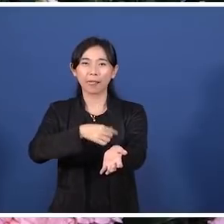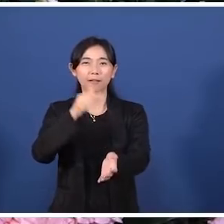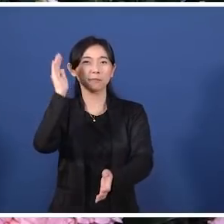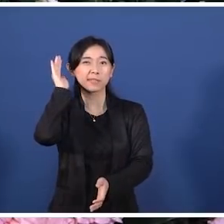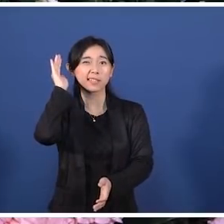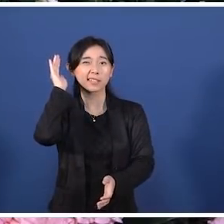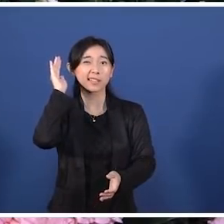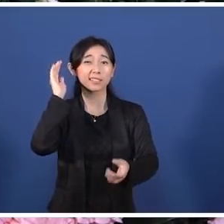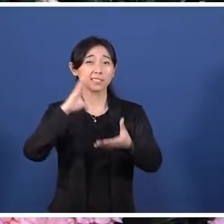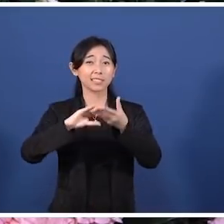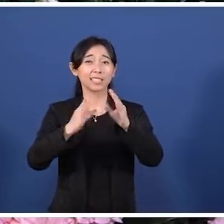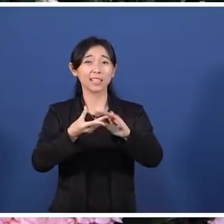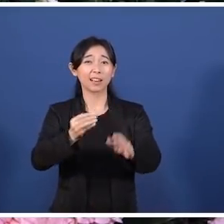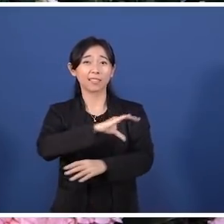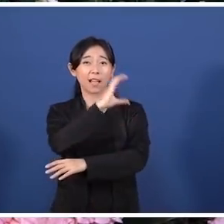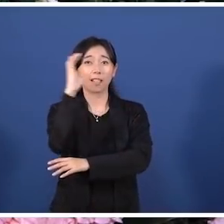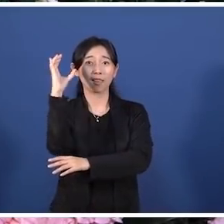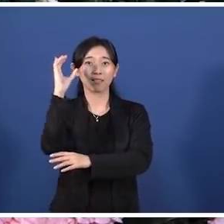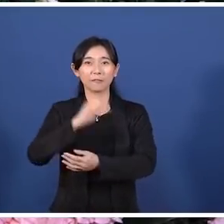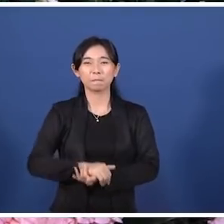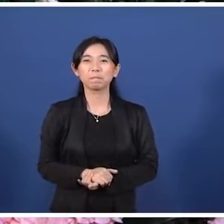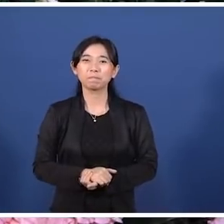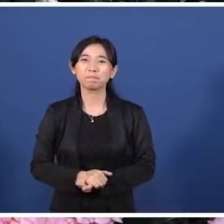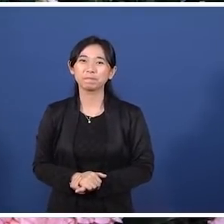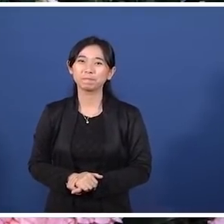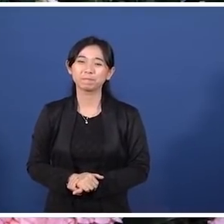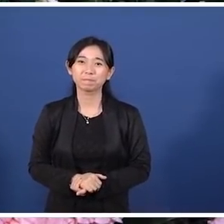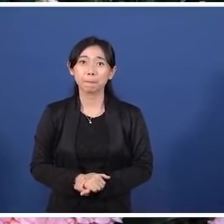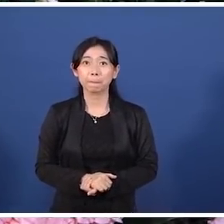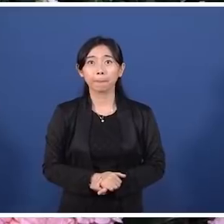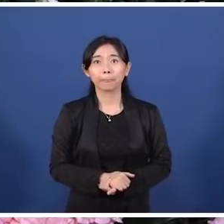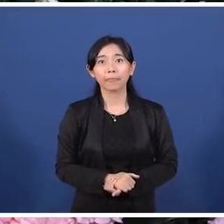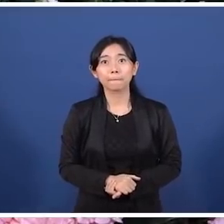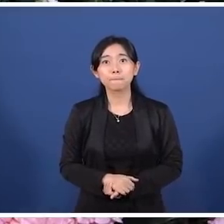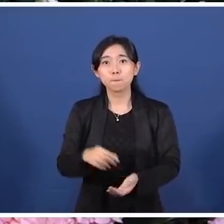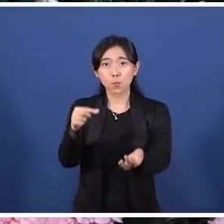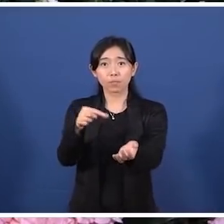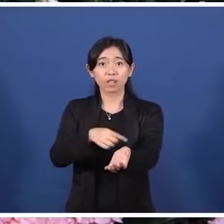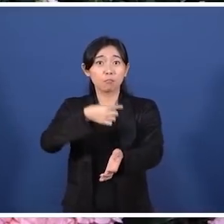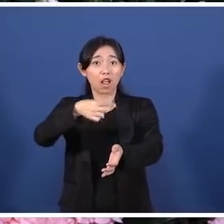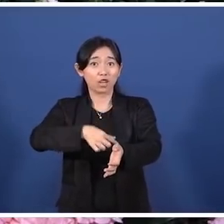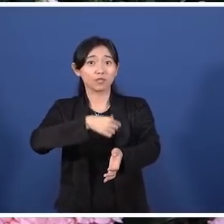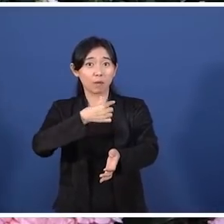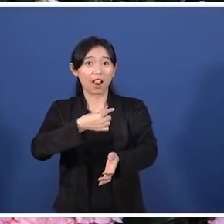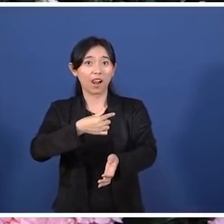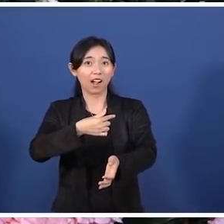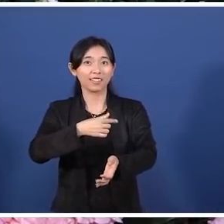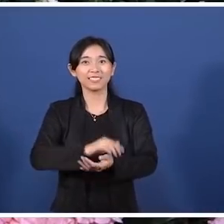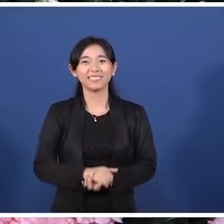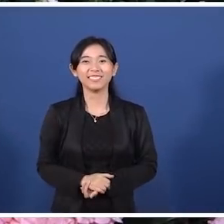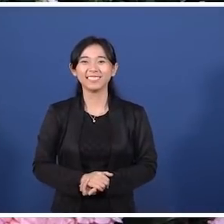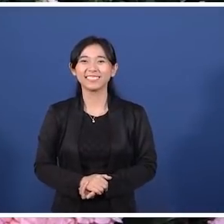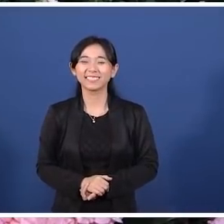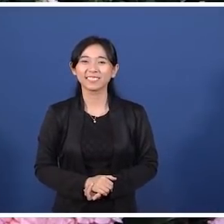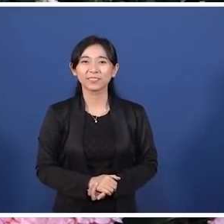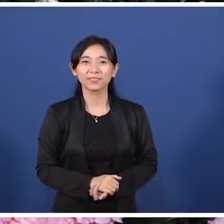berita Natal, kehadiran Tuhan Yesus dari para malaikat. Cerita yang barangkali kita dengar berulang-ulang sampai dengan saat